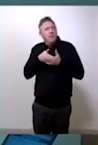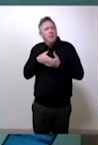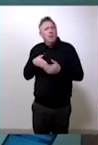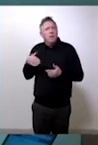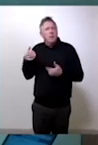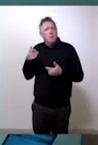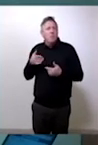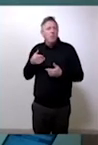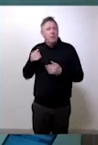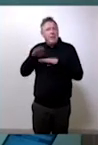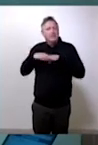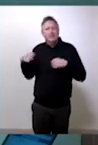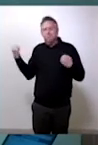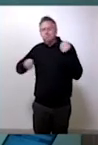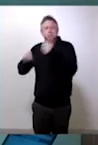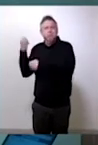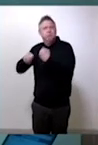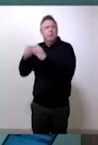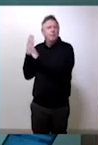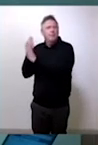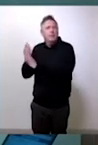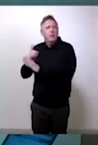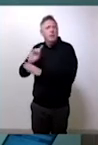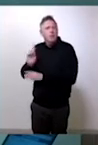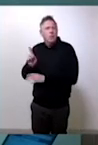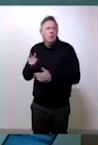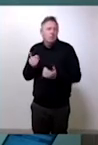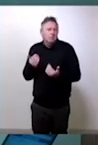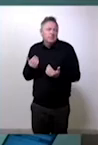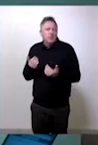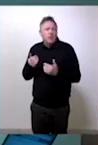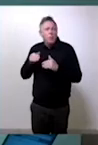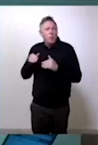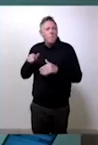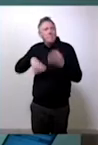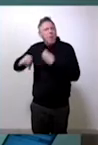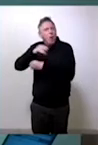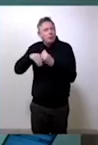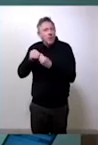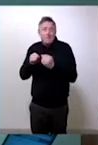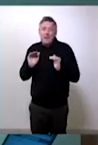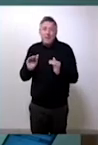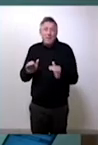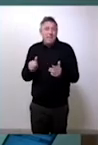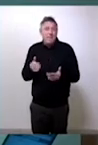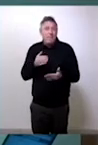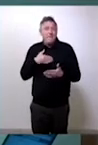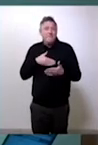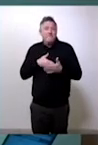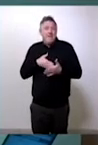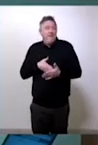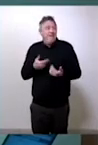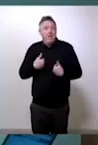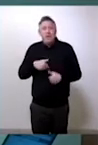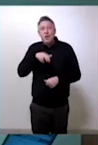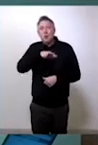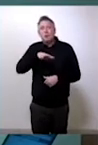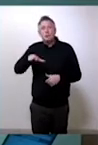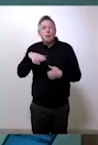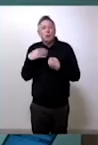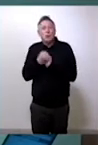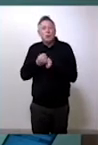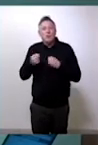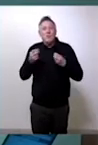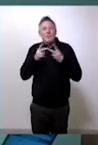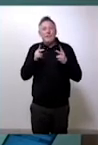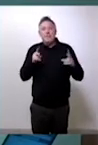une réalité qui nous freine dans cet objectif-là, c'est que les logements sociaux étant concentrés sur certaines parties de la ville,